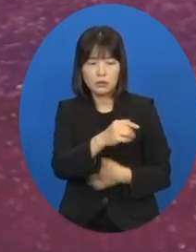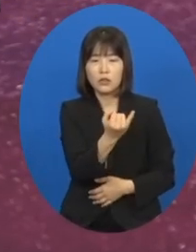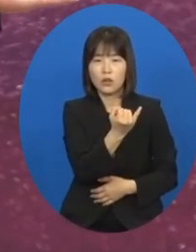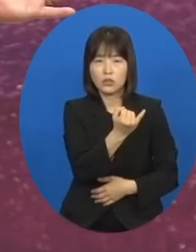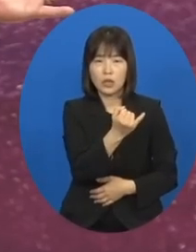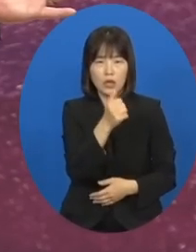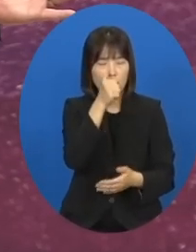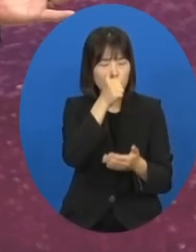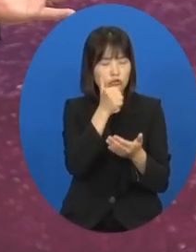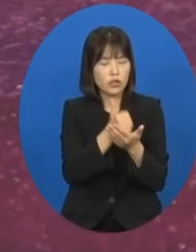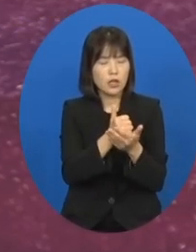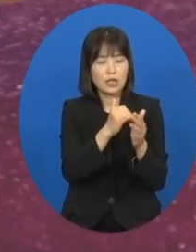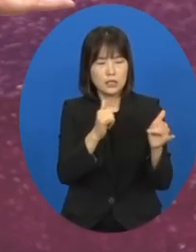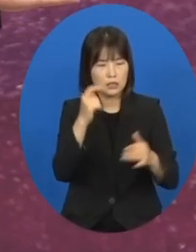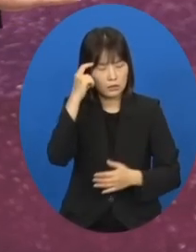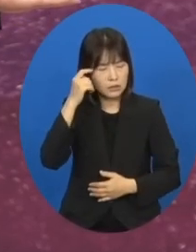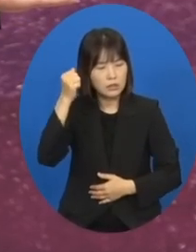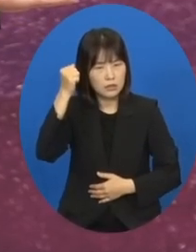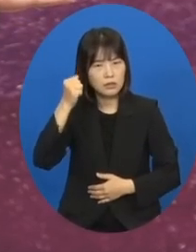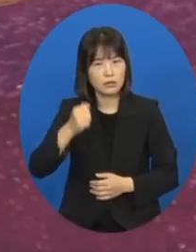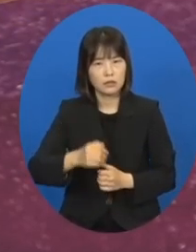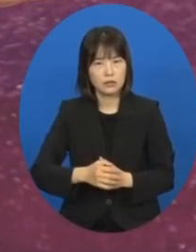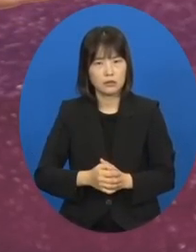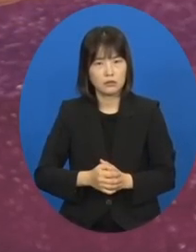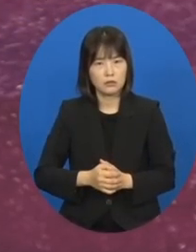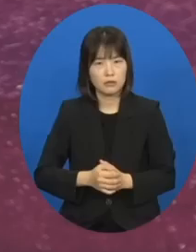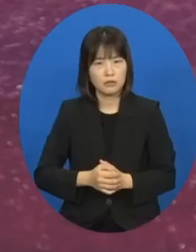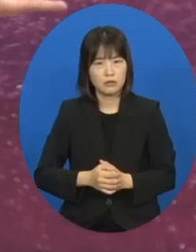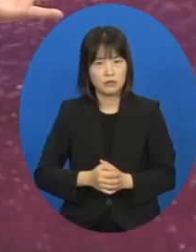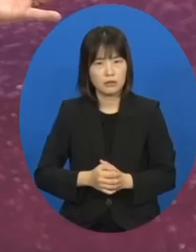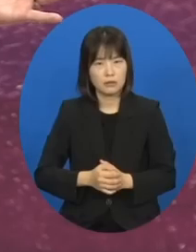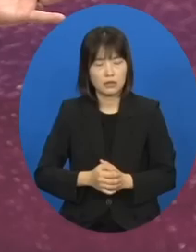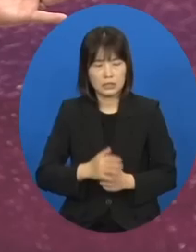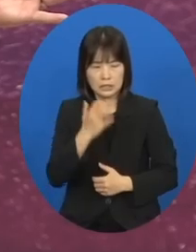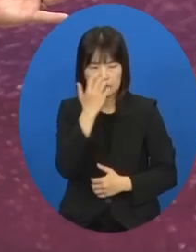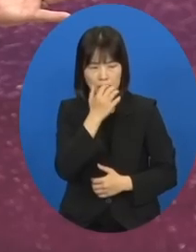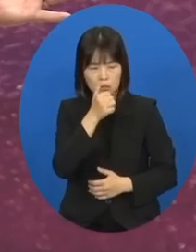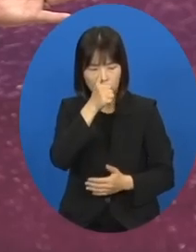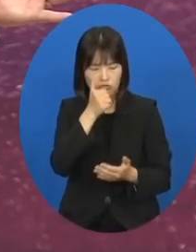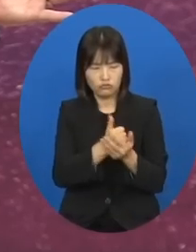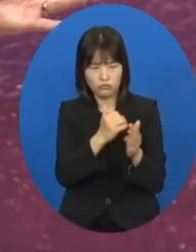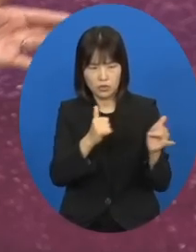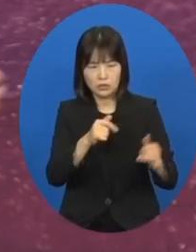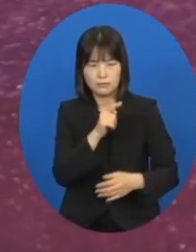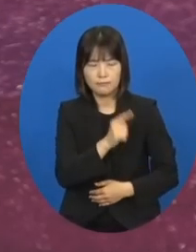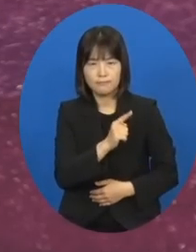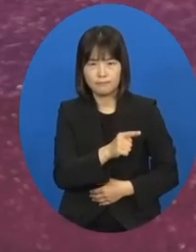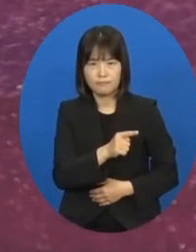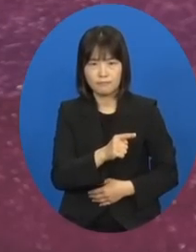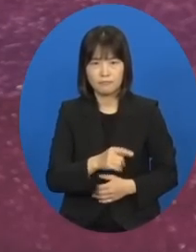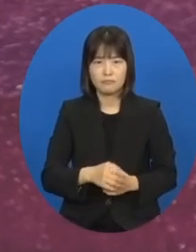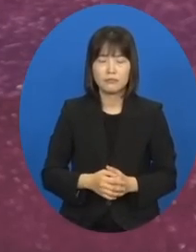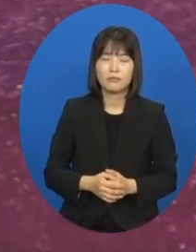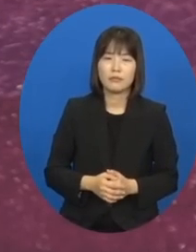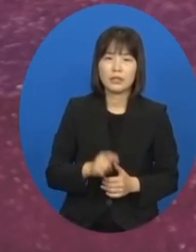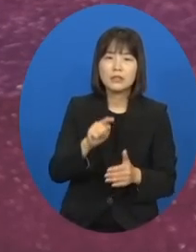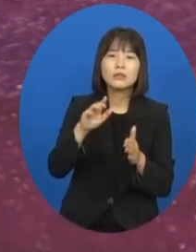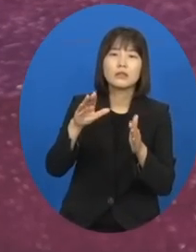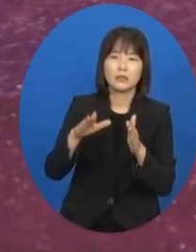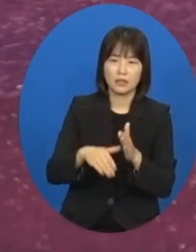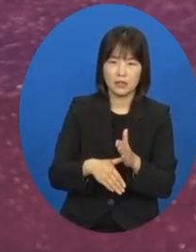거예요 죄인으로 봅니다 죄인이에요 아주 그냥 음상한 죄인이라 이거죠 근데 그랬을